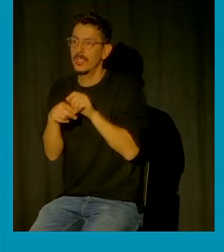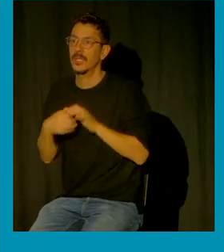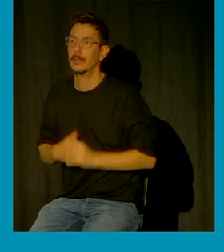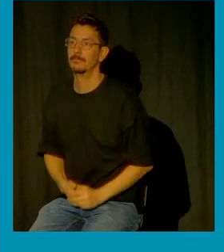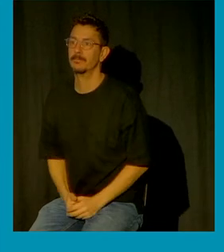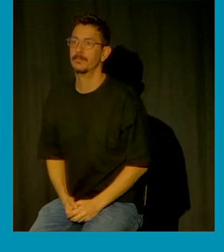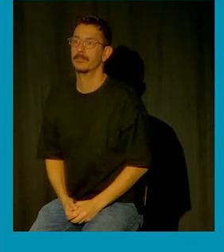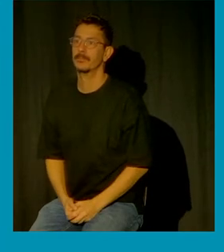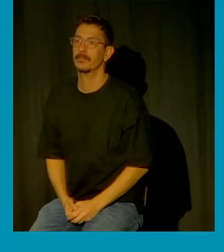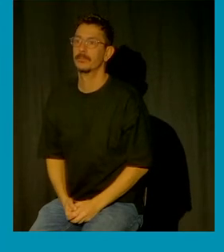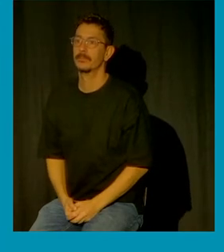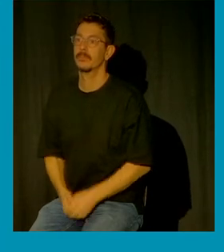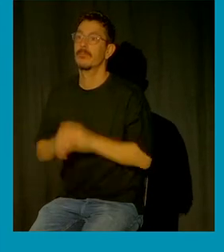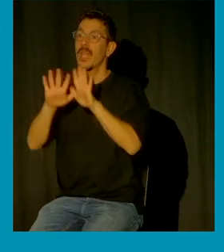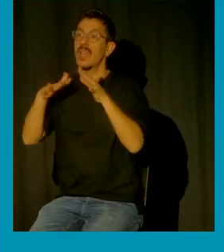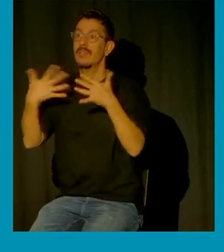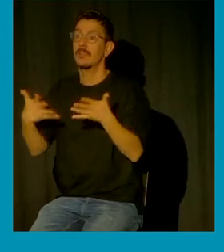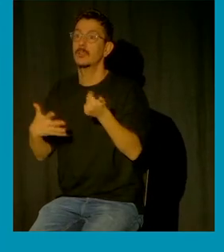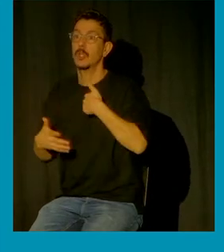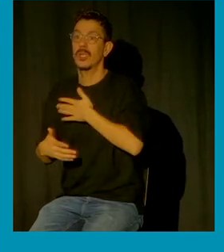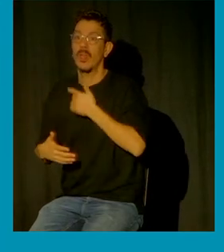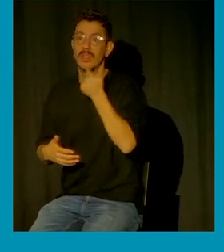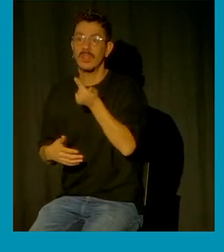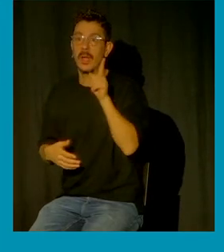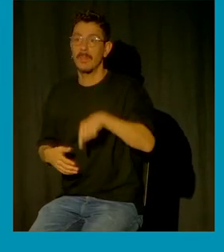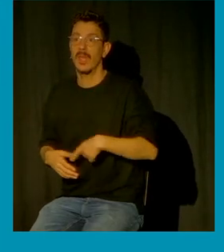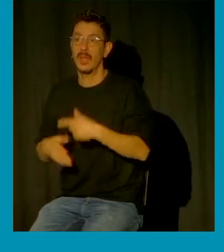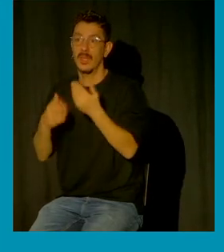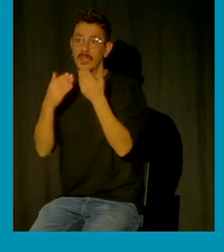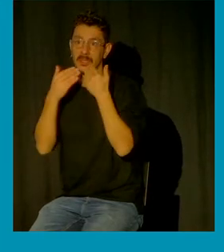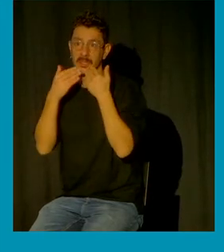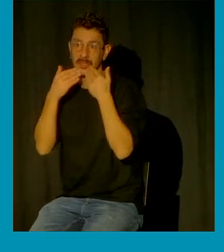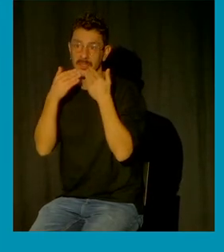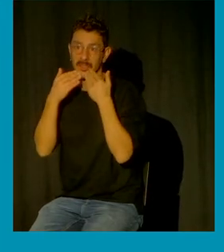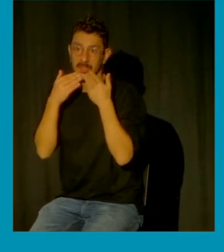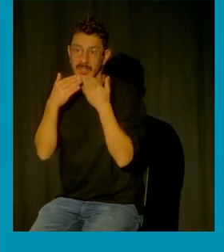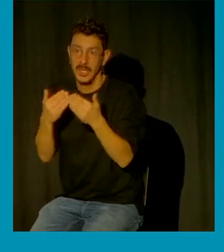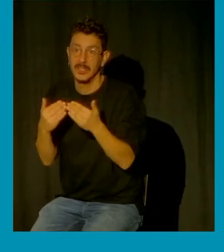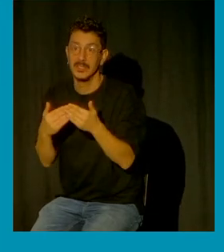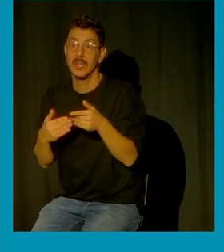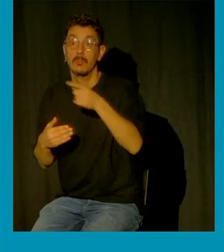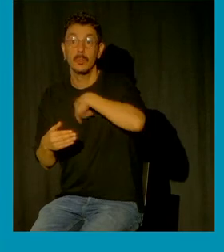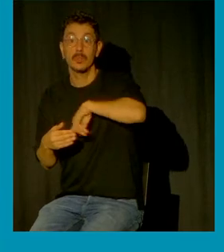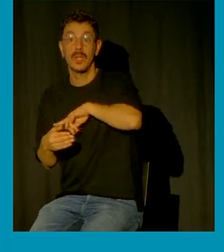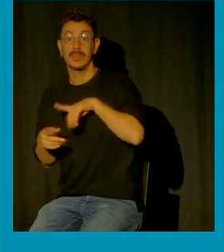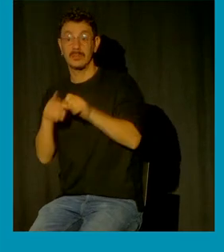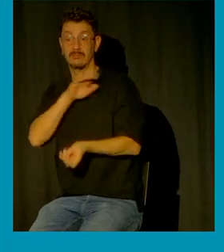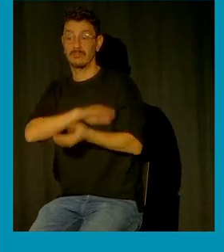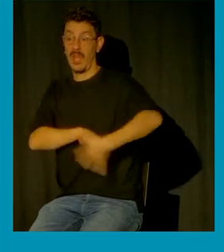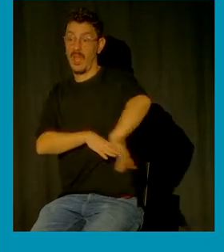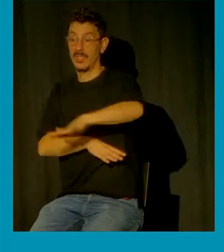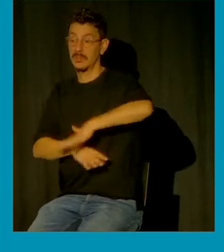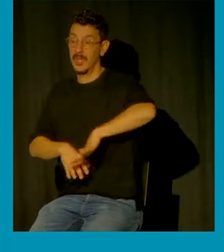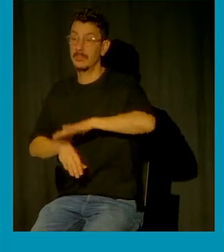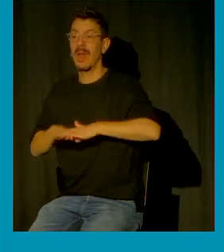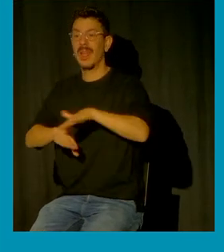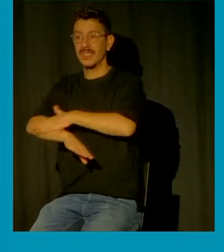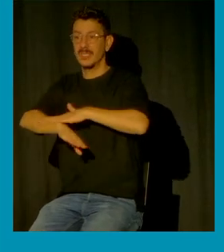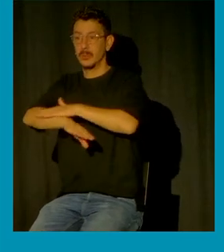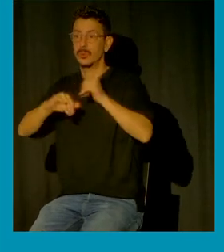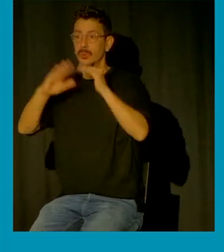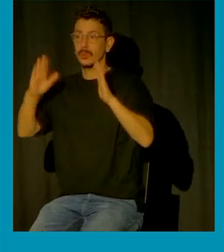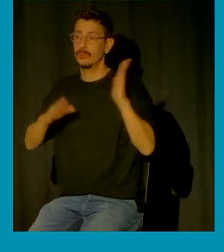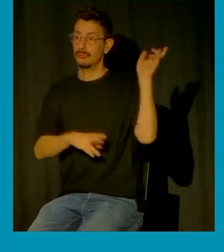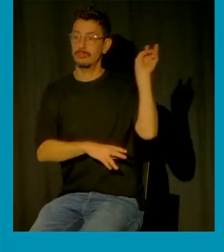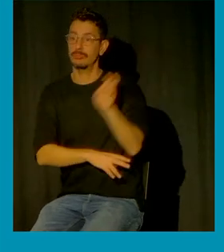d'agrair també que ens hagueu fet aquest espai també a les institucions perquè crec que és